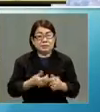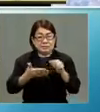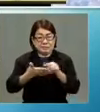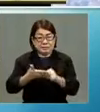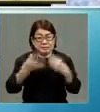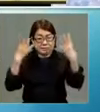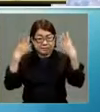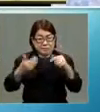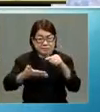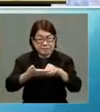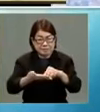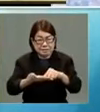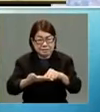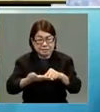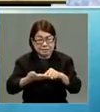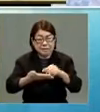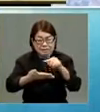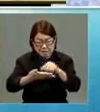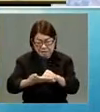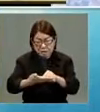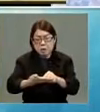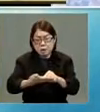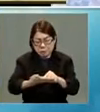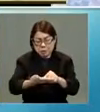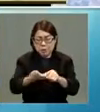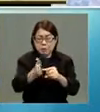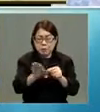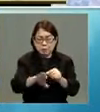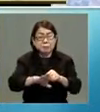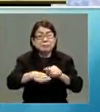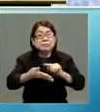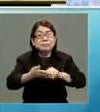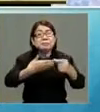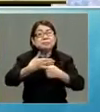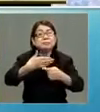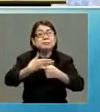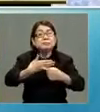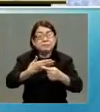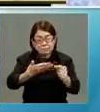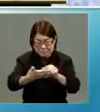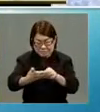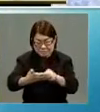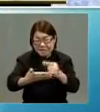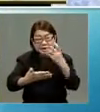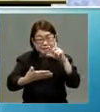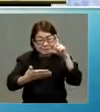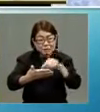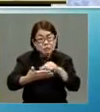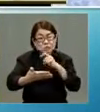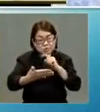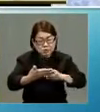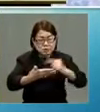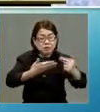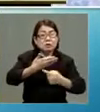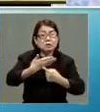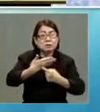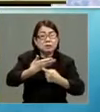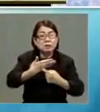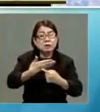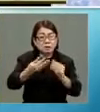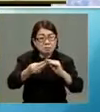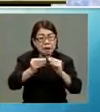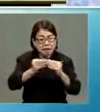ชนเนี่ยนะครับซึ่งท่านจะทราบของท่านเองจะมีตัวเลขอยู่นะครับด้านหลังนะครับสองหลักแรกนะครับจะมีตัวเลขอยู่ด้านหลังบัตรประช